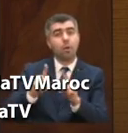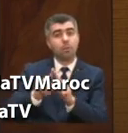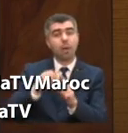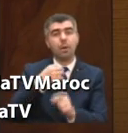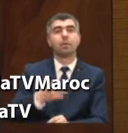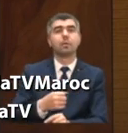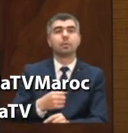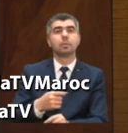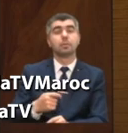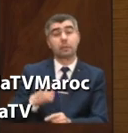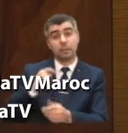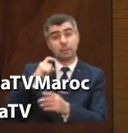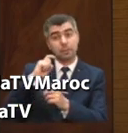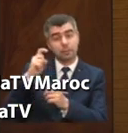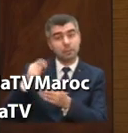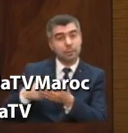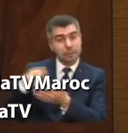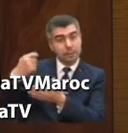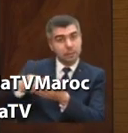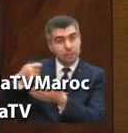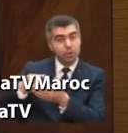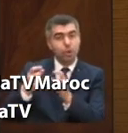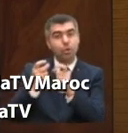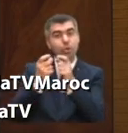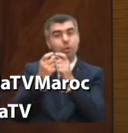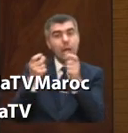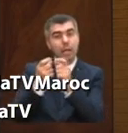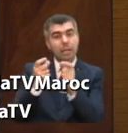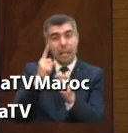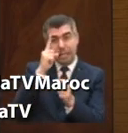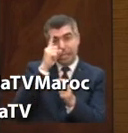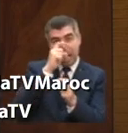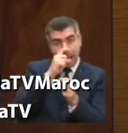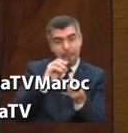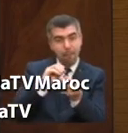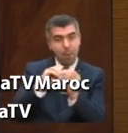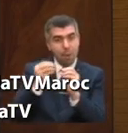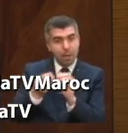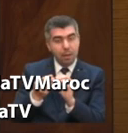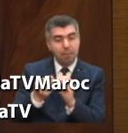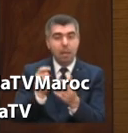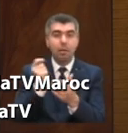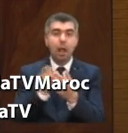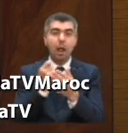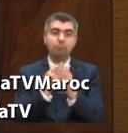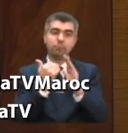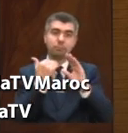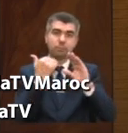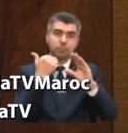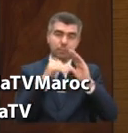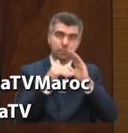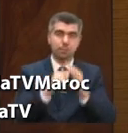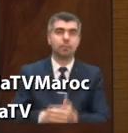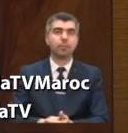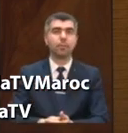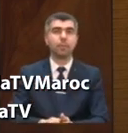الاستحقاقات ديال شركات المتواجدة في وضعية صعوبة بناء على طلبها. تتقدم بالطلب